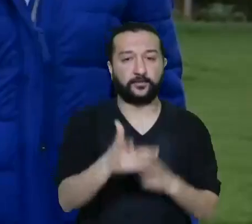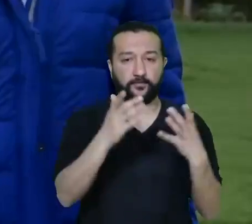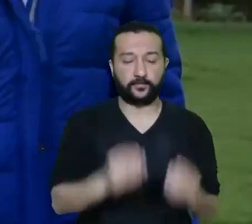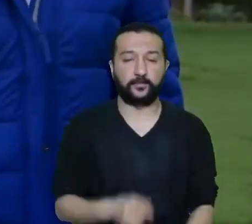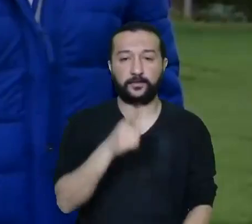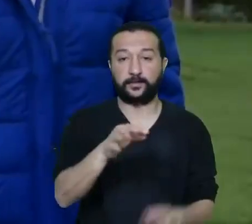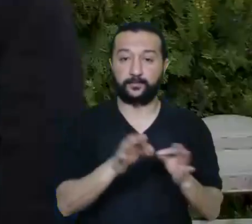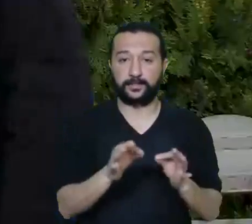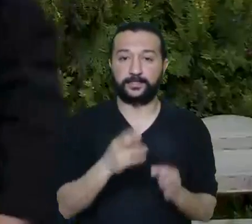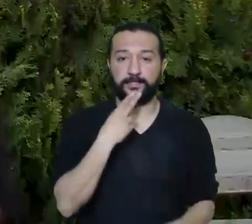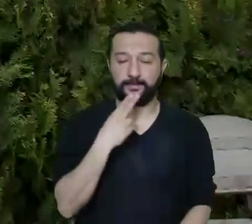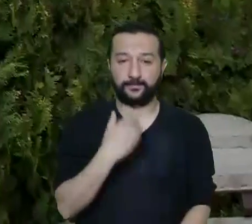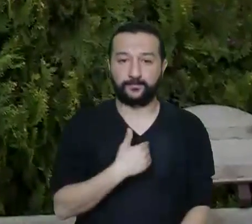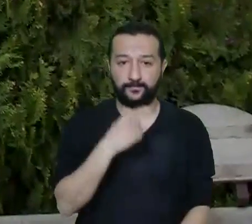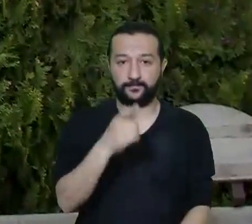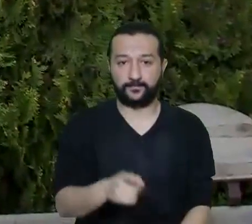ki Başak Hanım?